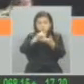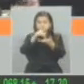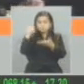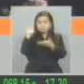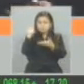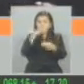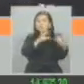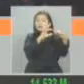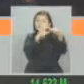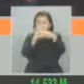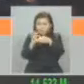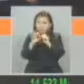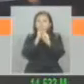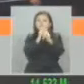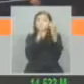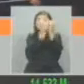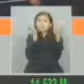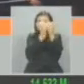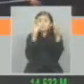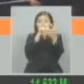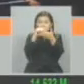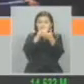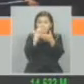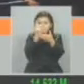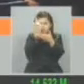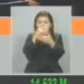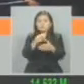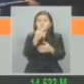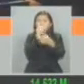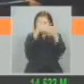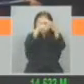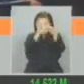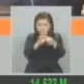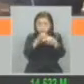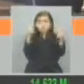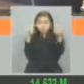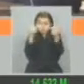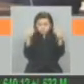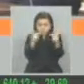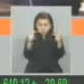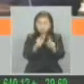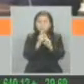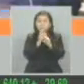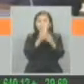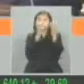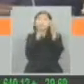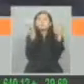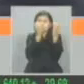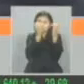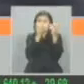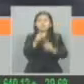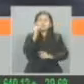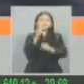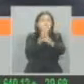อให้สอดคล้องไปกับรัฐธรรมนูญที่มีการแก้ไขใหม่ก็ถือว่าไม่ขัดหรือแย้งกับรัฐธรรมนูญนะคะจากที่ก่อนหน้านี้ก็มี